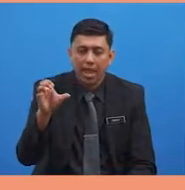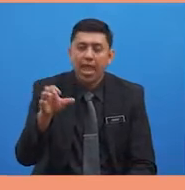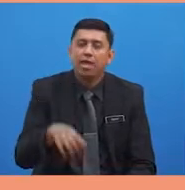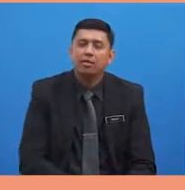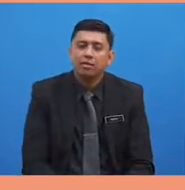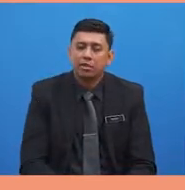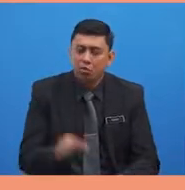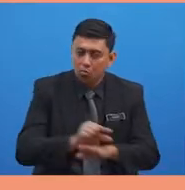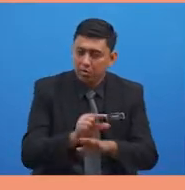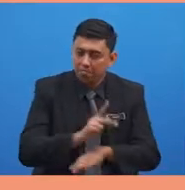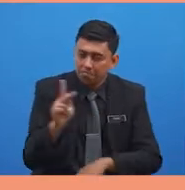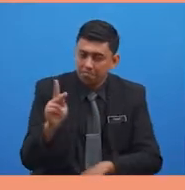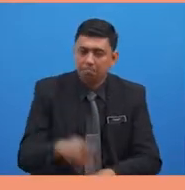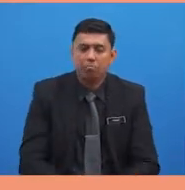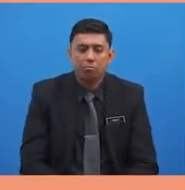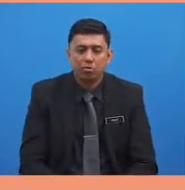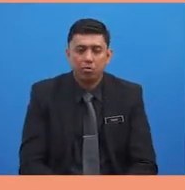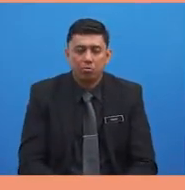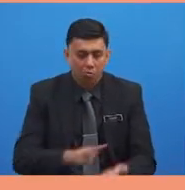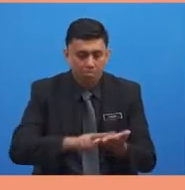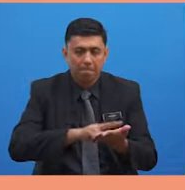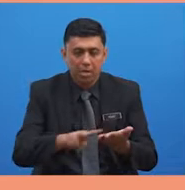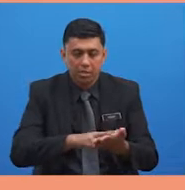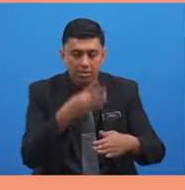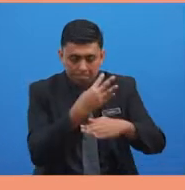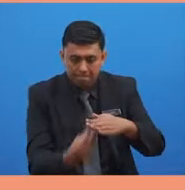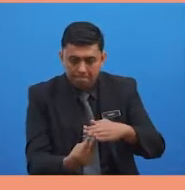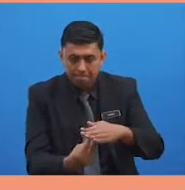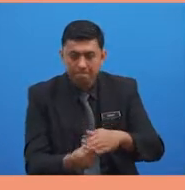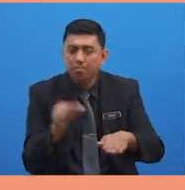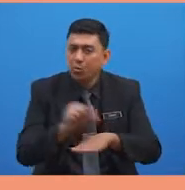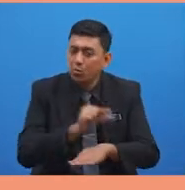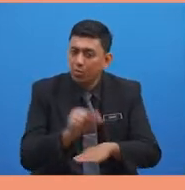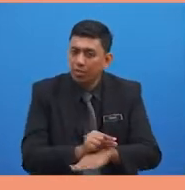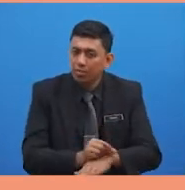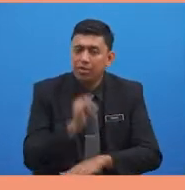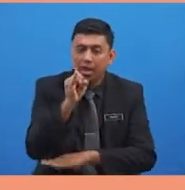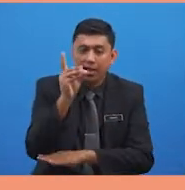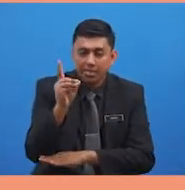document.getElementById digunakan untuk membaca input yang